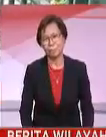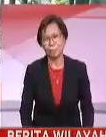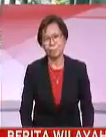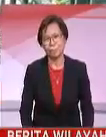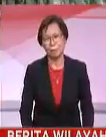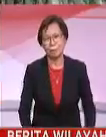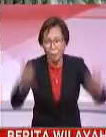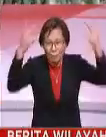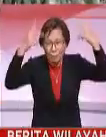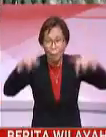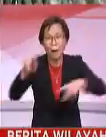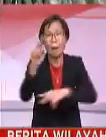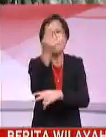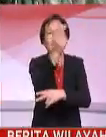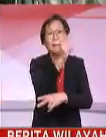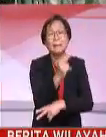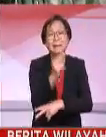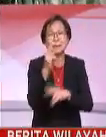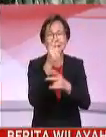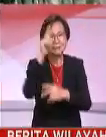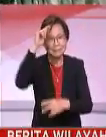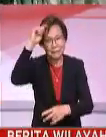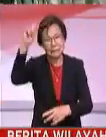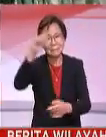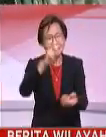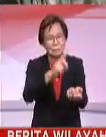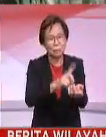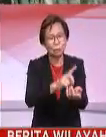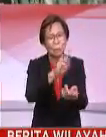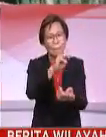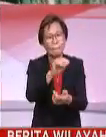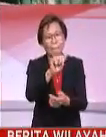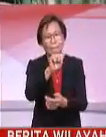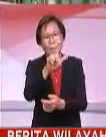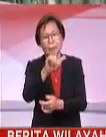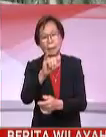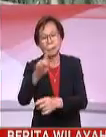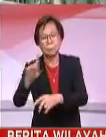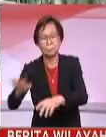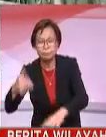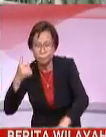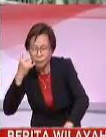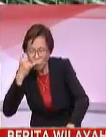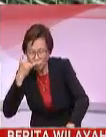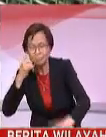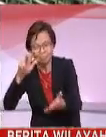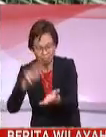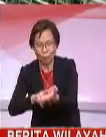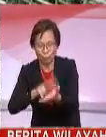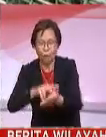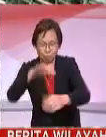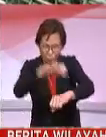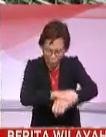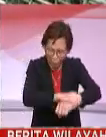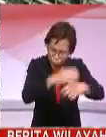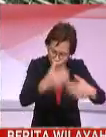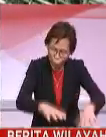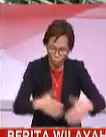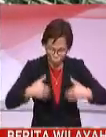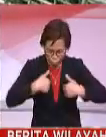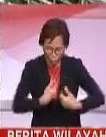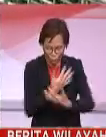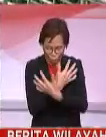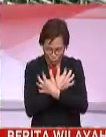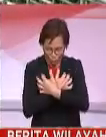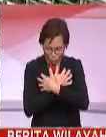Sementara itu, Pengarah Perhilitan Terengganu Dr. Abdul Malik Muhammad Yusof ketika dihubungi mengesahkan tangkapan itu dan memaklumkan haiwan